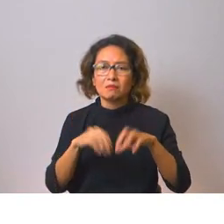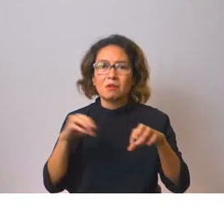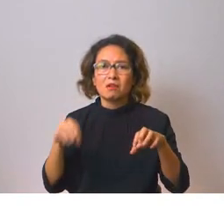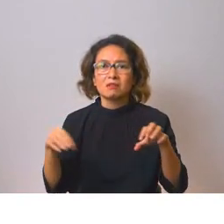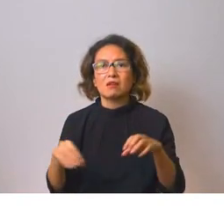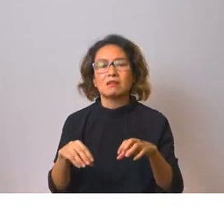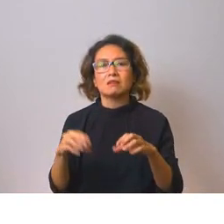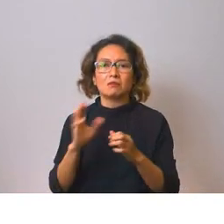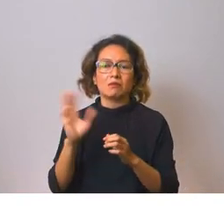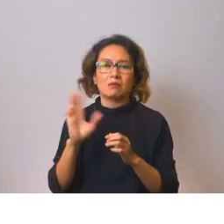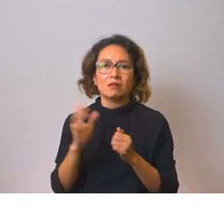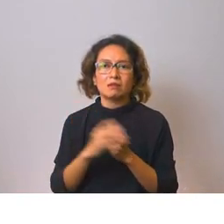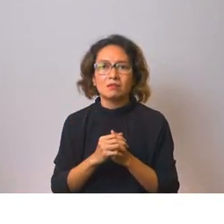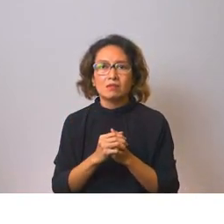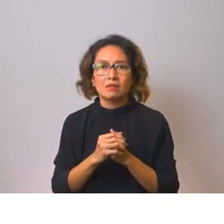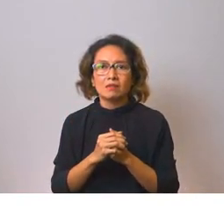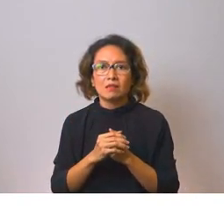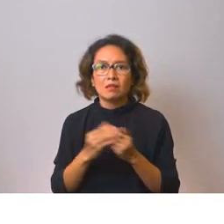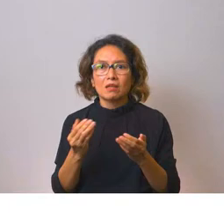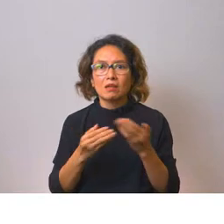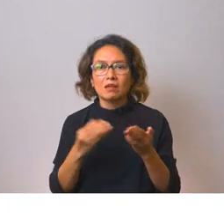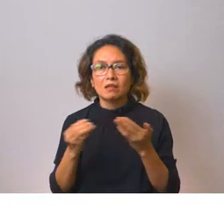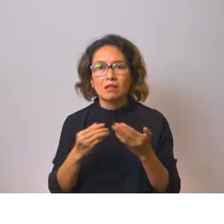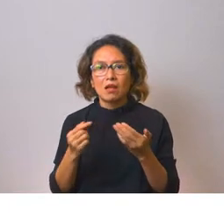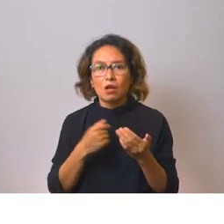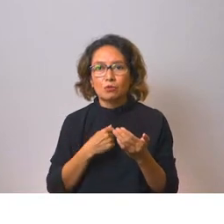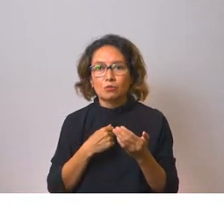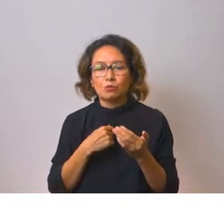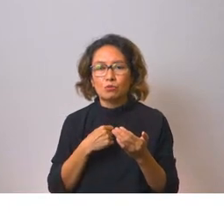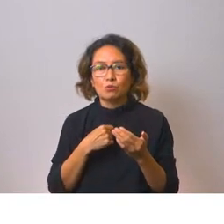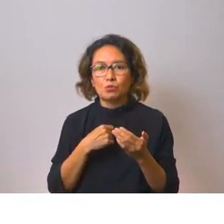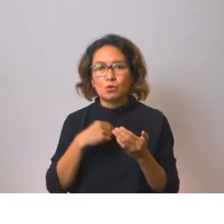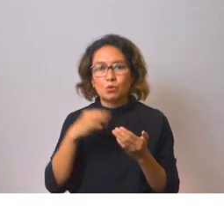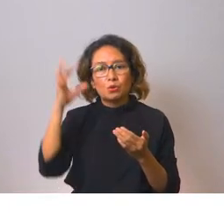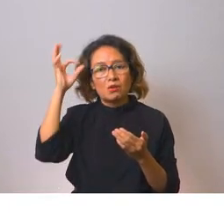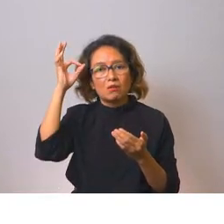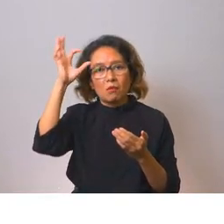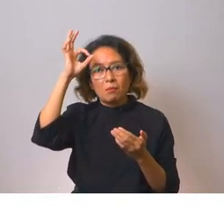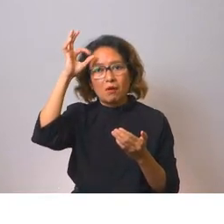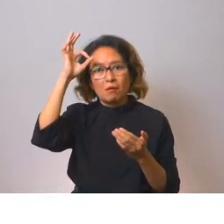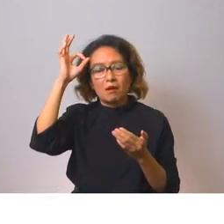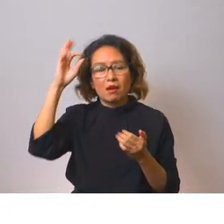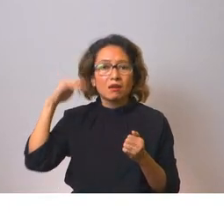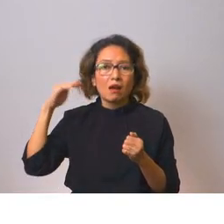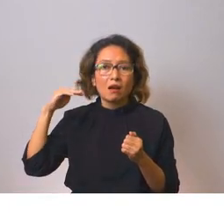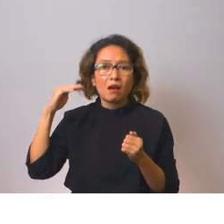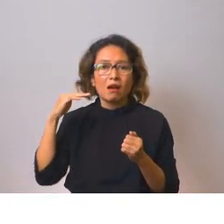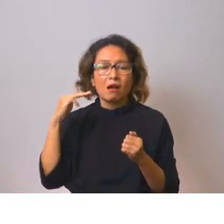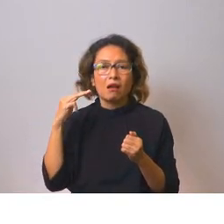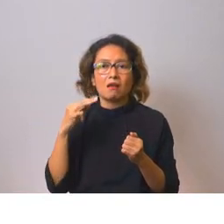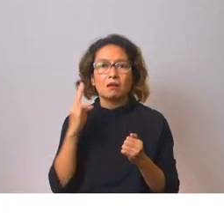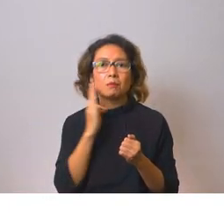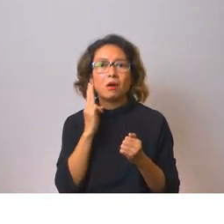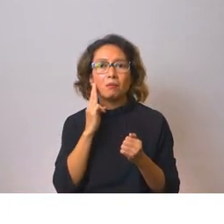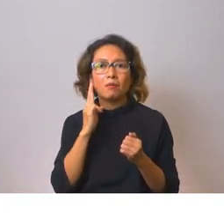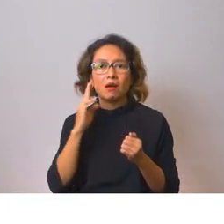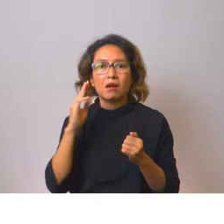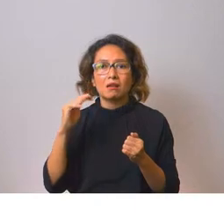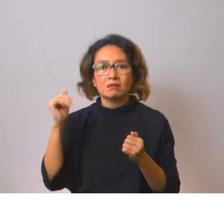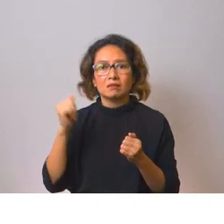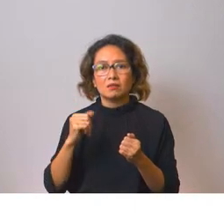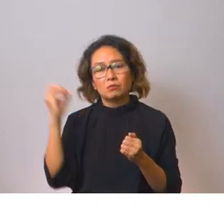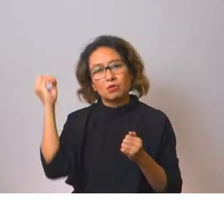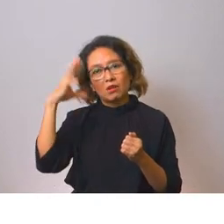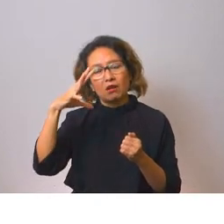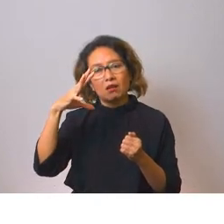Kadang aku juga tidak mendengarkan papa, mama, dan kakak.